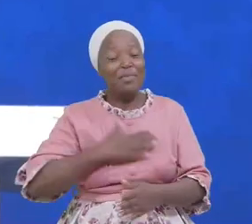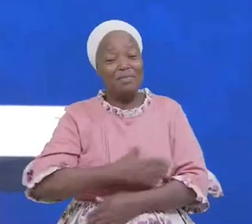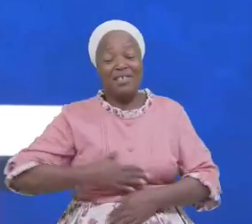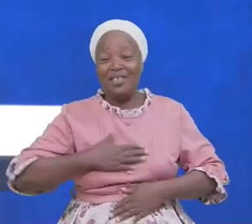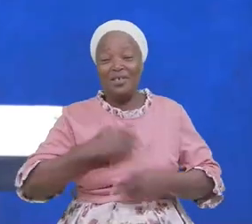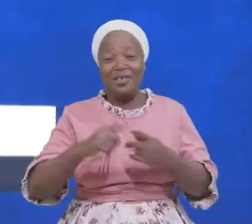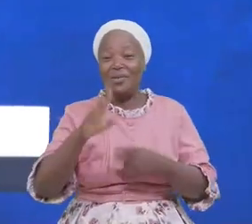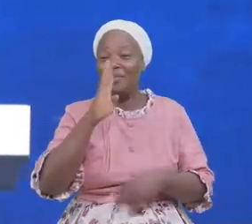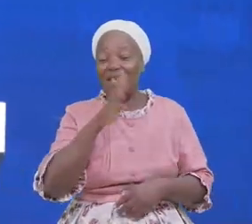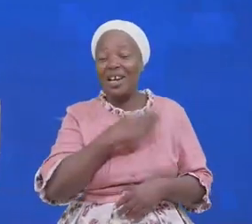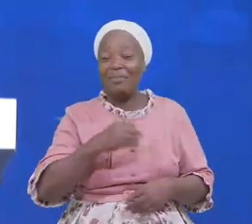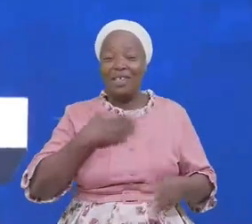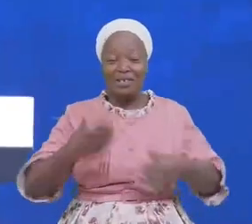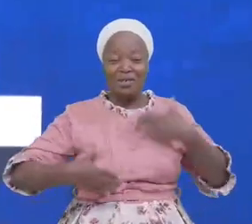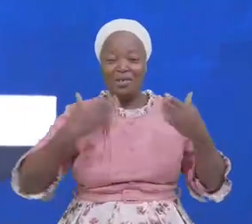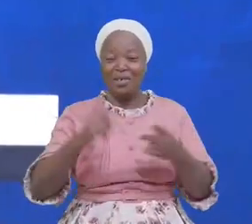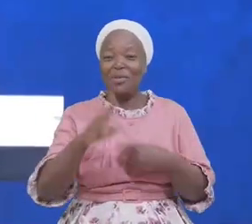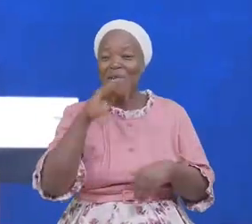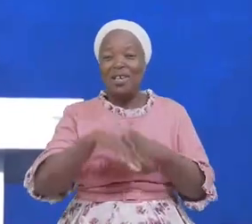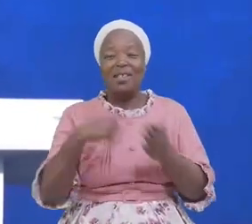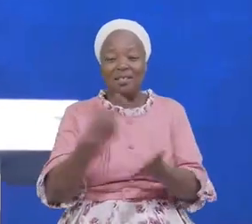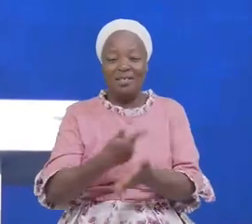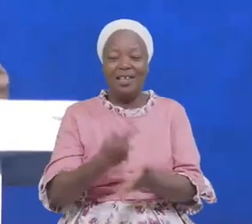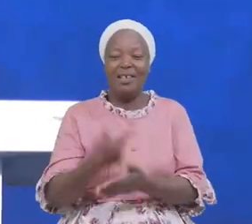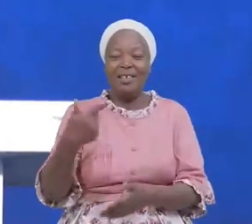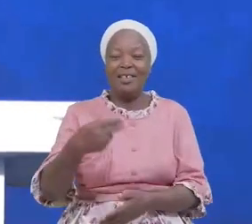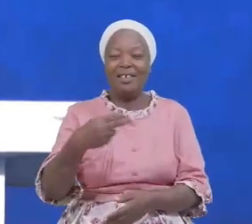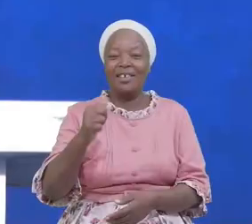C'est un plaisir pour moi, une joie pour moi d'être encore au Ghana.